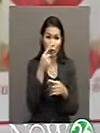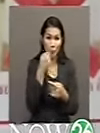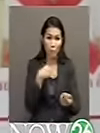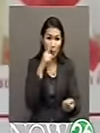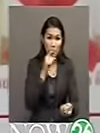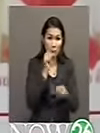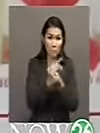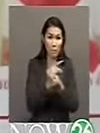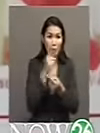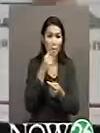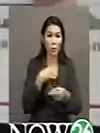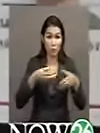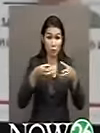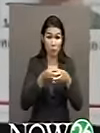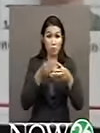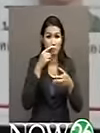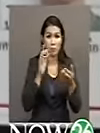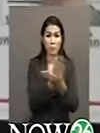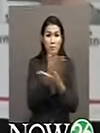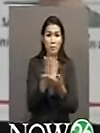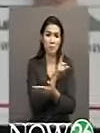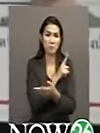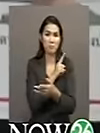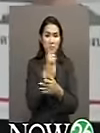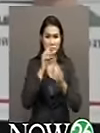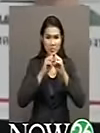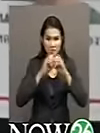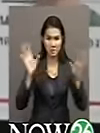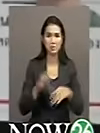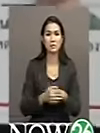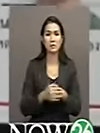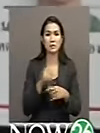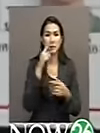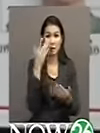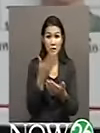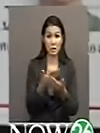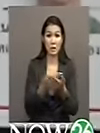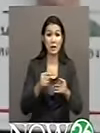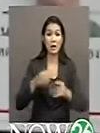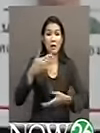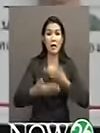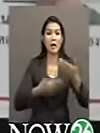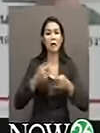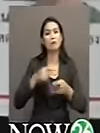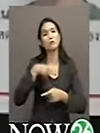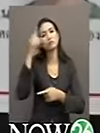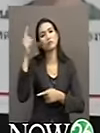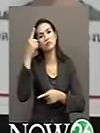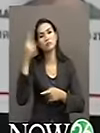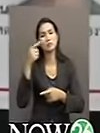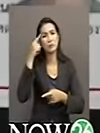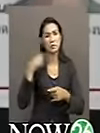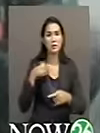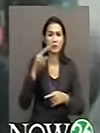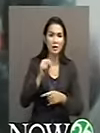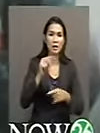บว่ากลุ่มผู้ค้ากลุ่มนี้แบ่งงานกันทำชัดเจนค่ะแล้วก็นำเงินที่ได้จากการค้ายาไปเที่ยวเตร่นัดรวมตัวกัน